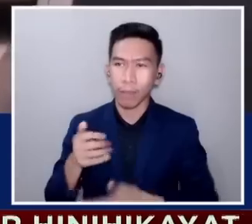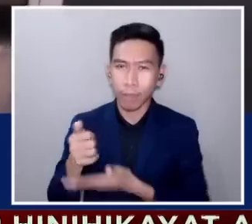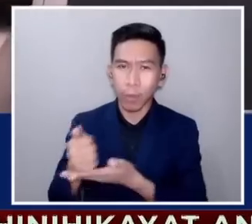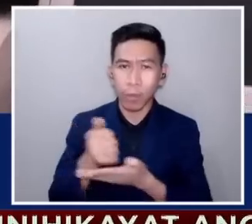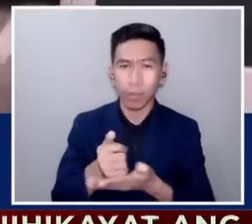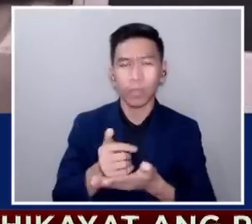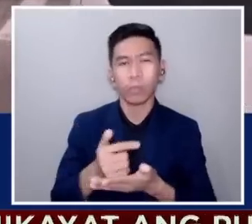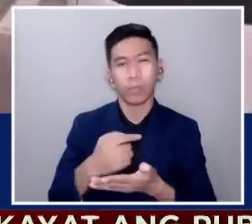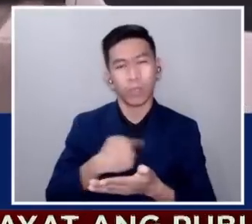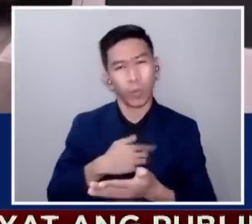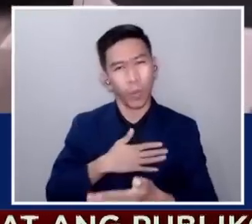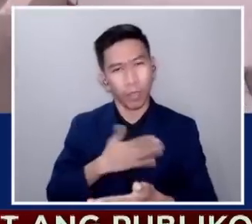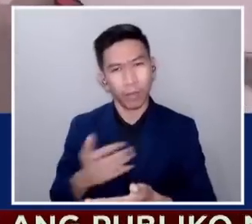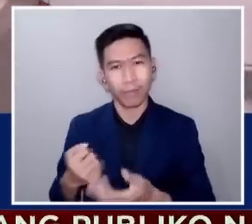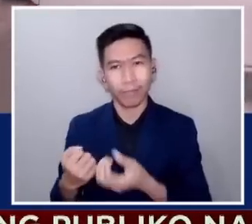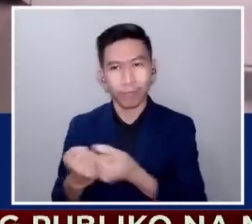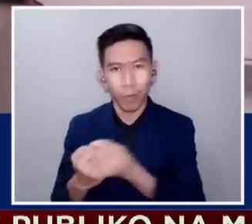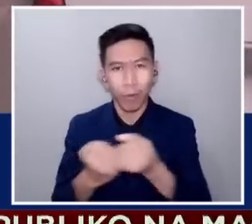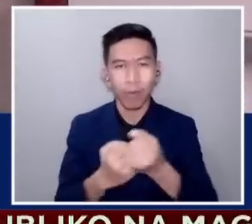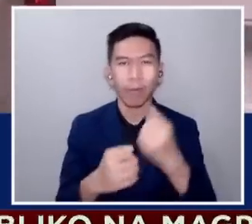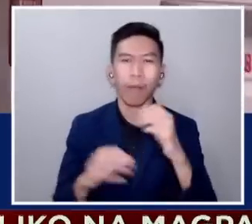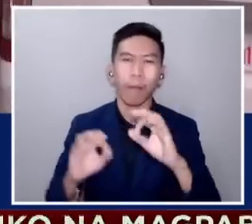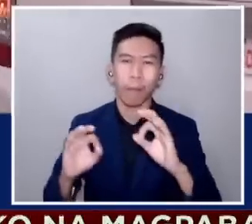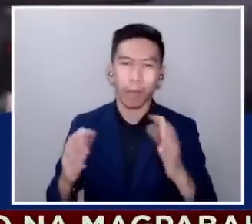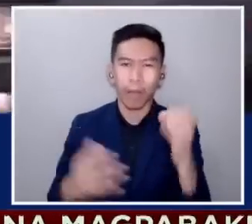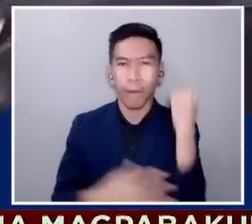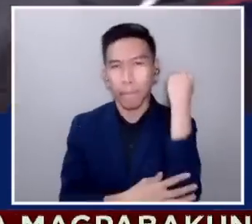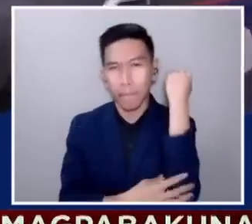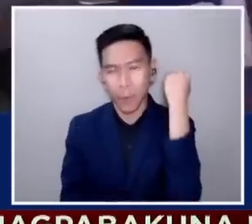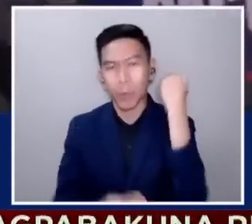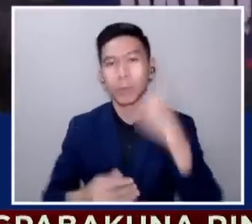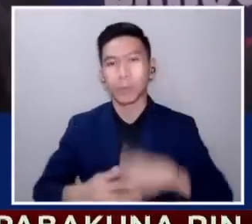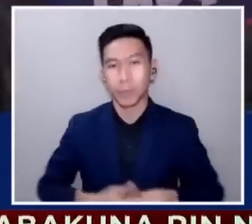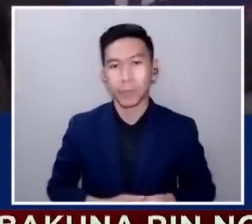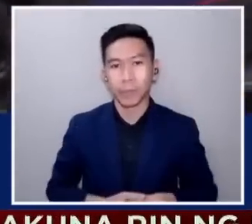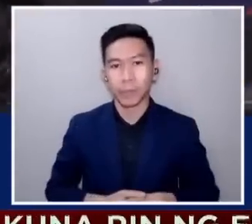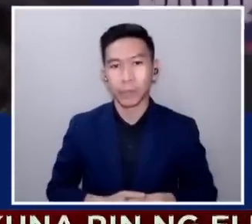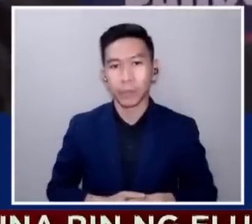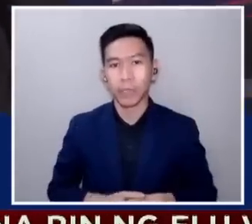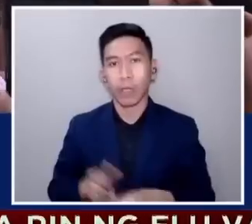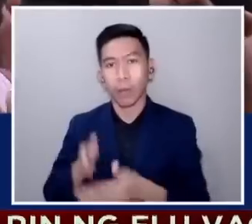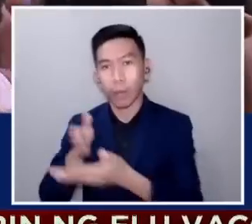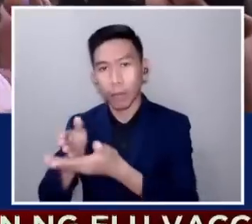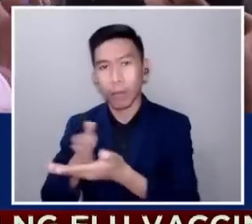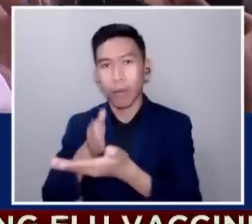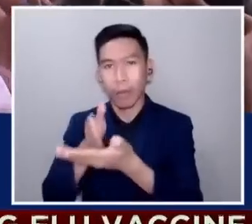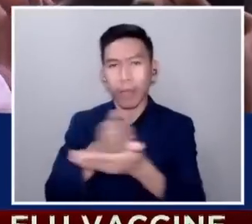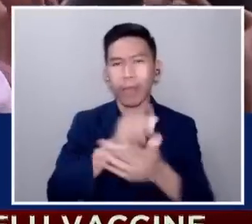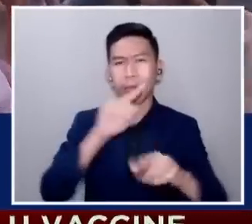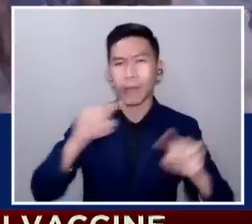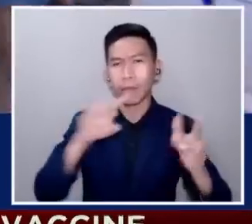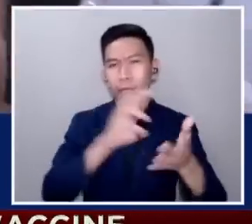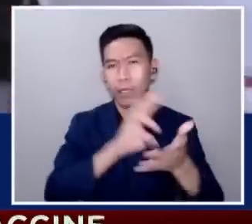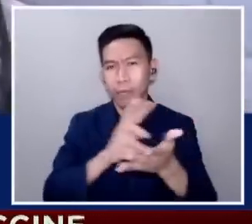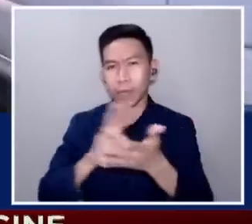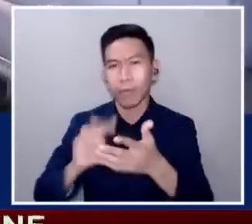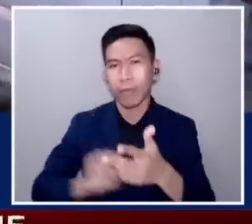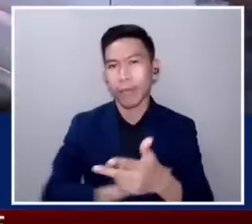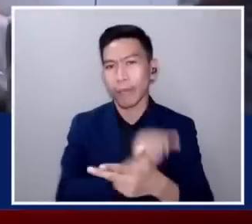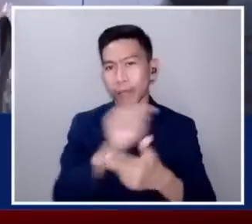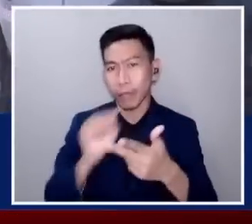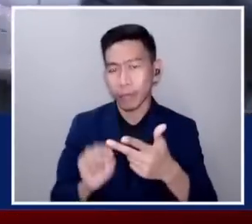ako. Umikot din si Pacquiao sa mga bayan ng Hinundayan, Anahawan at San Juan.